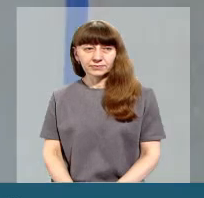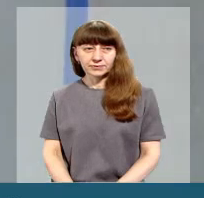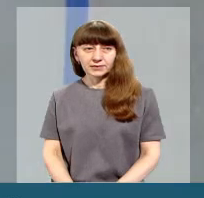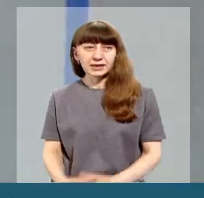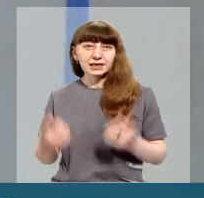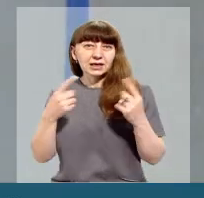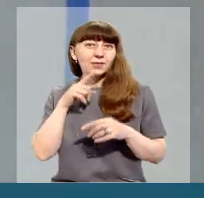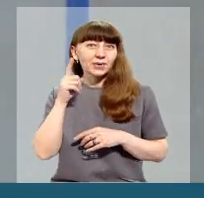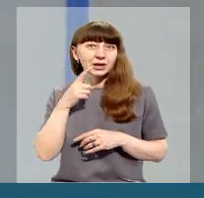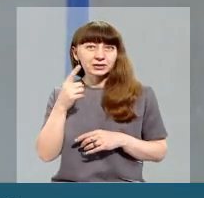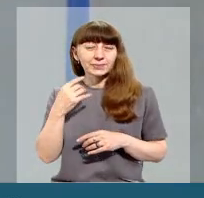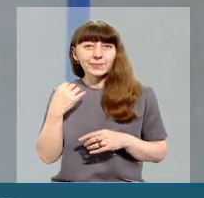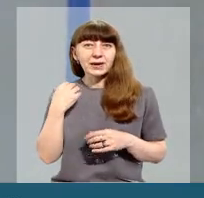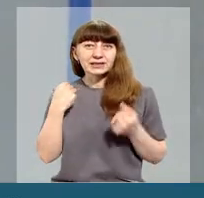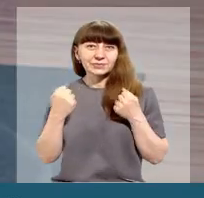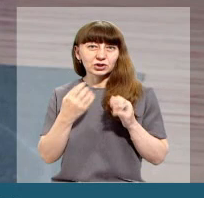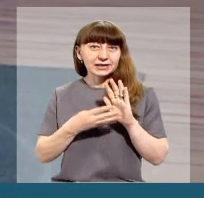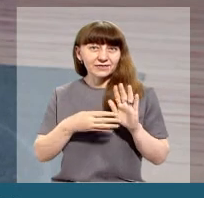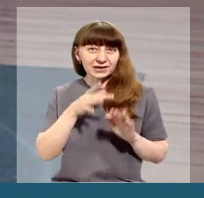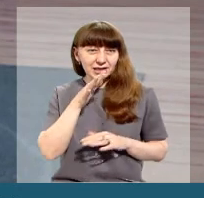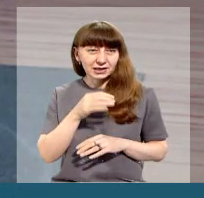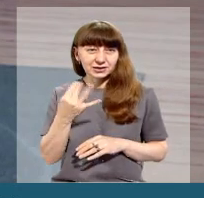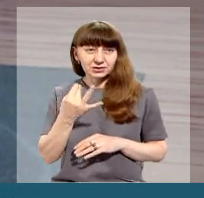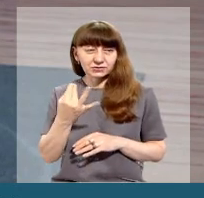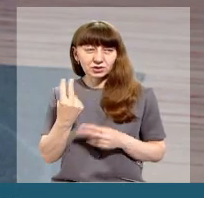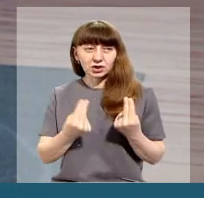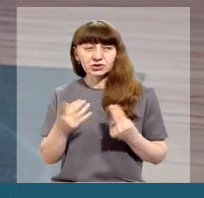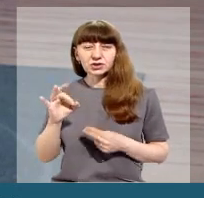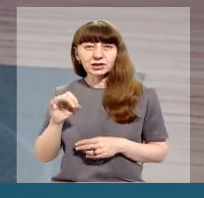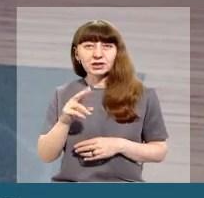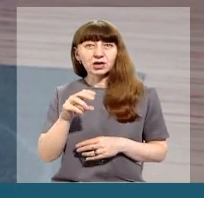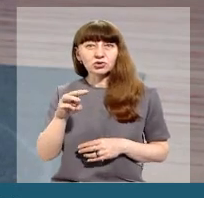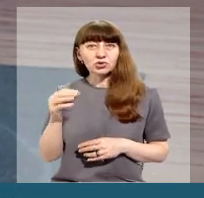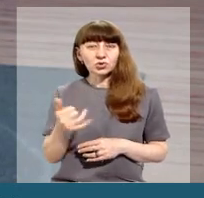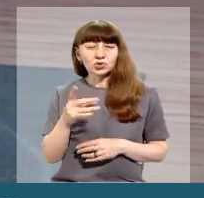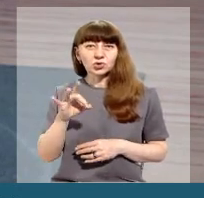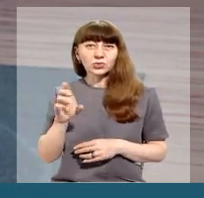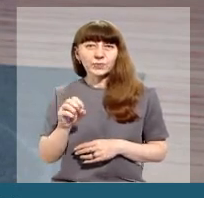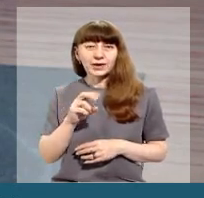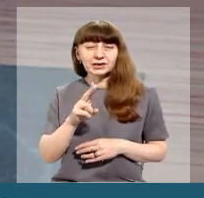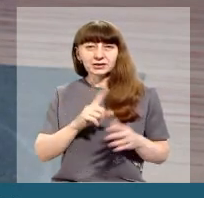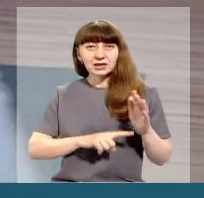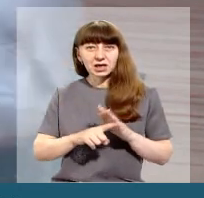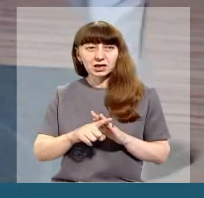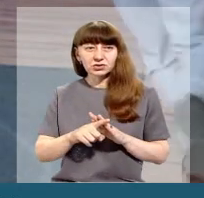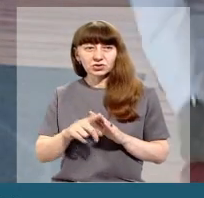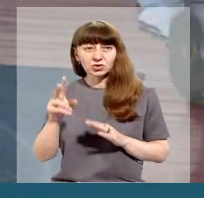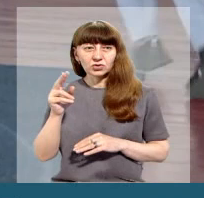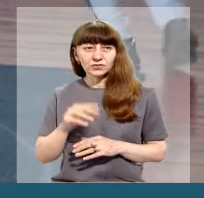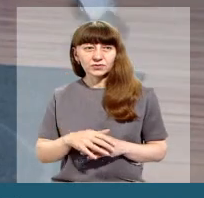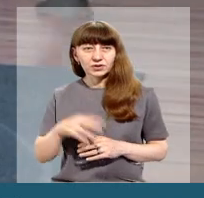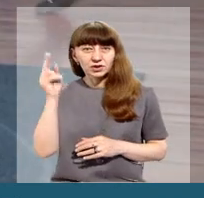Самому юному спортсмену всего 9 лет. Интересоваться игрой в асык-ату Нурбек Ахат начал, едва выучив